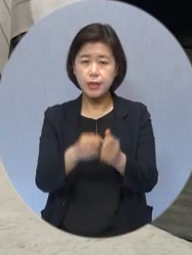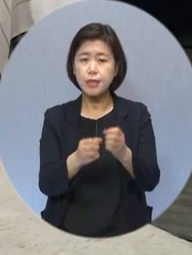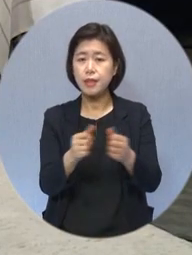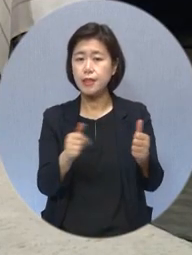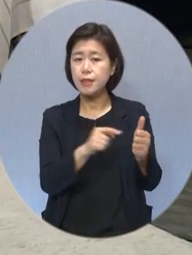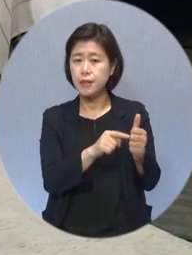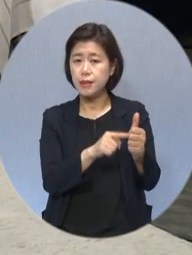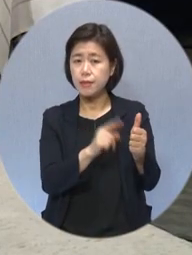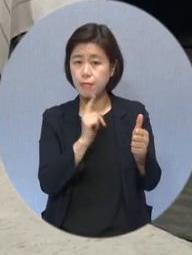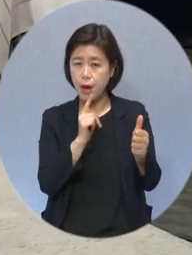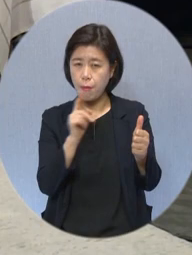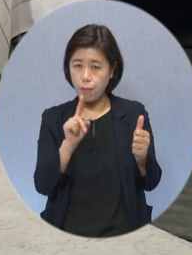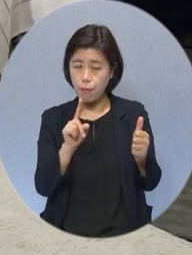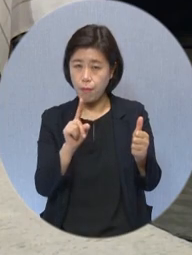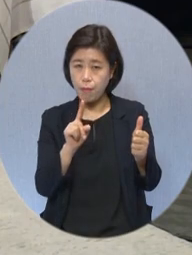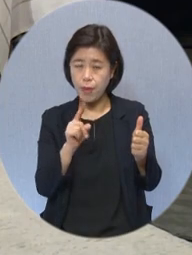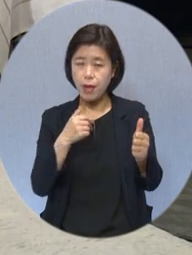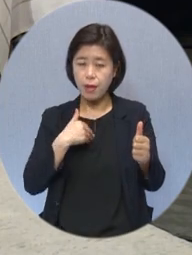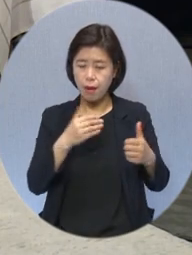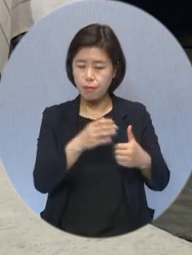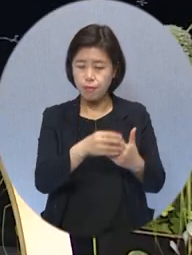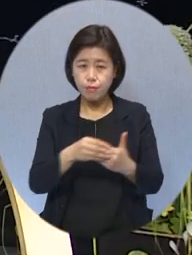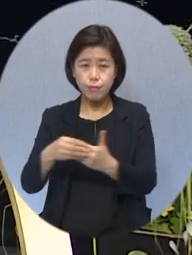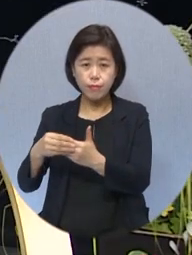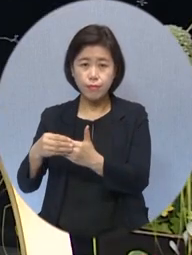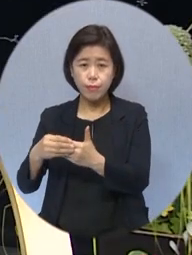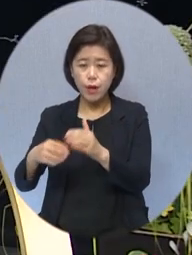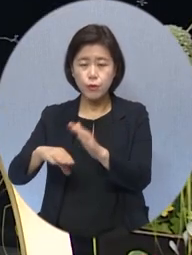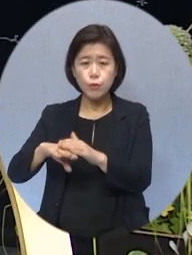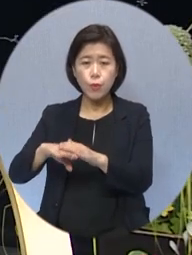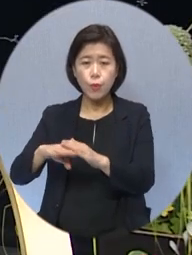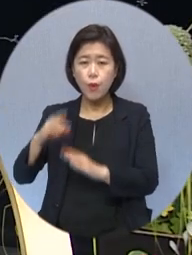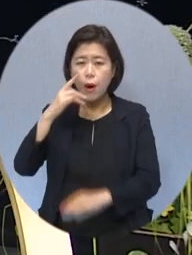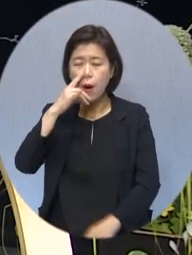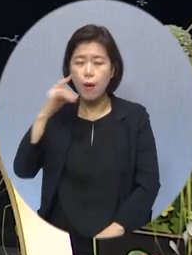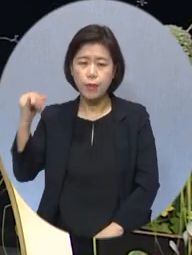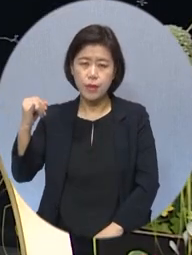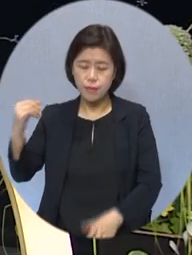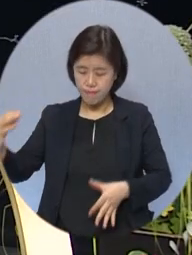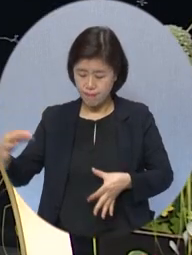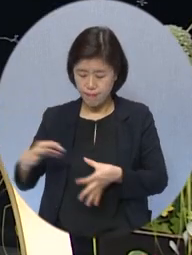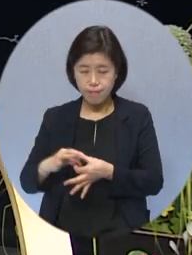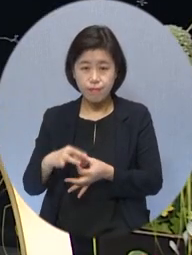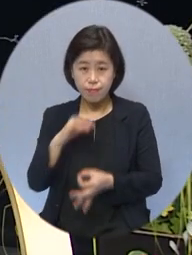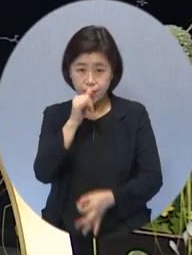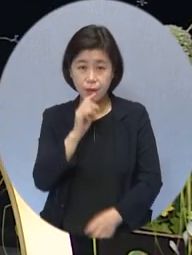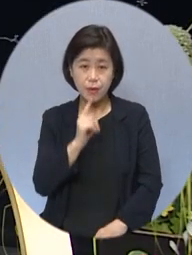어머니의 손이 탯줄이라고 말하며 박수근이 아닌 화가